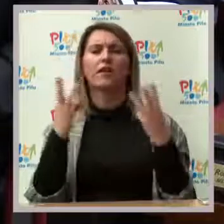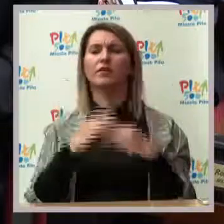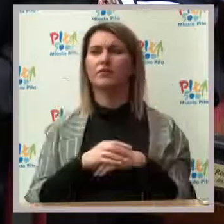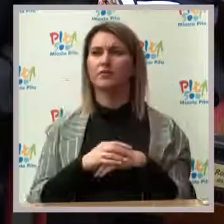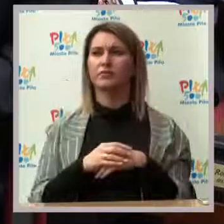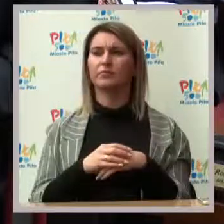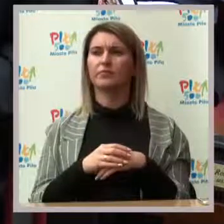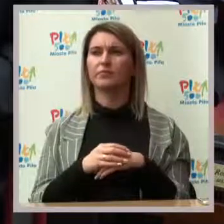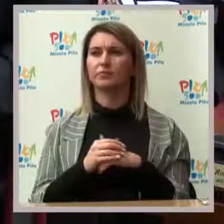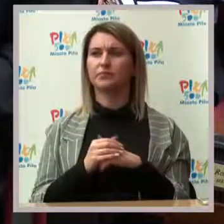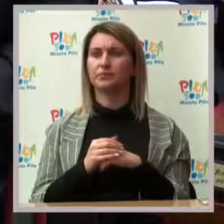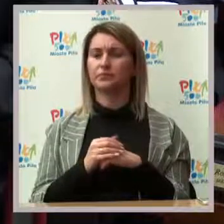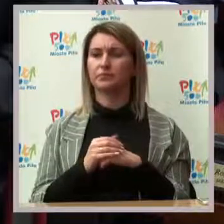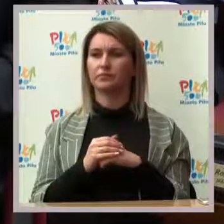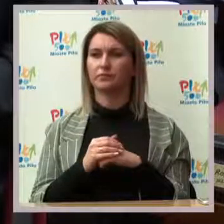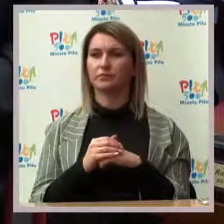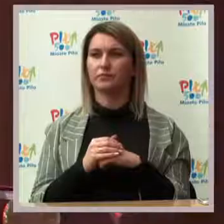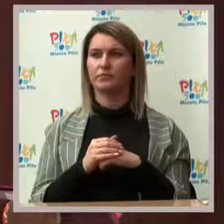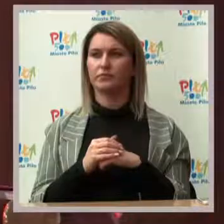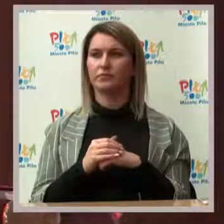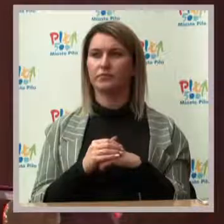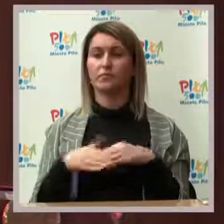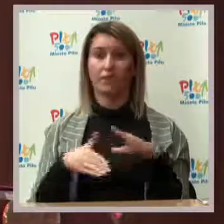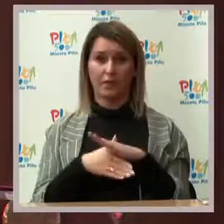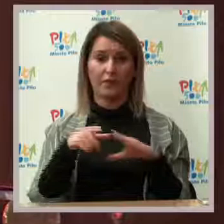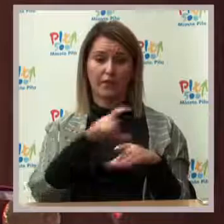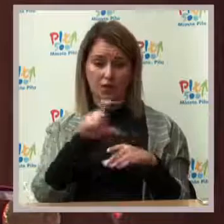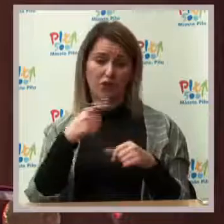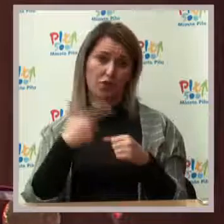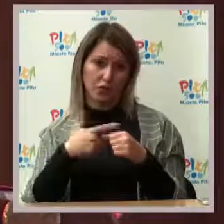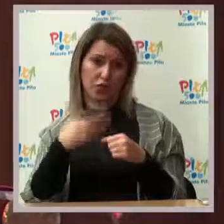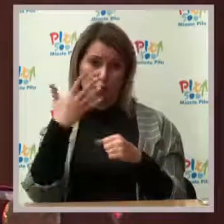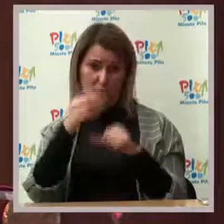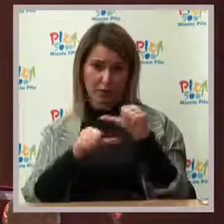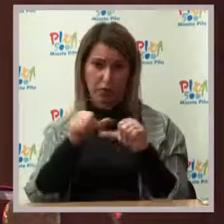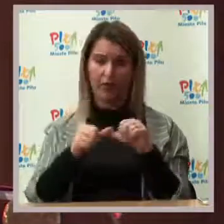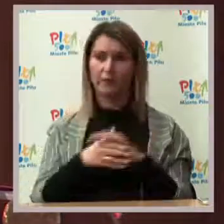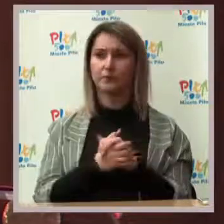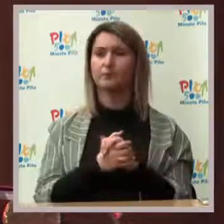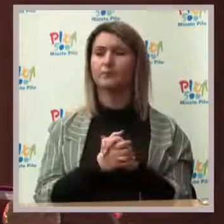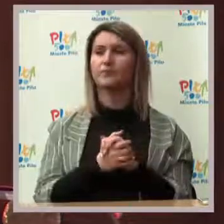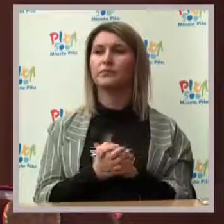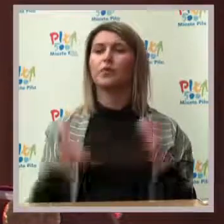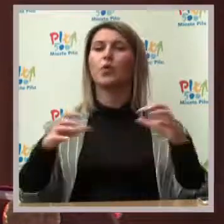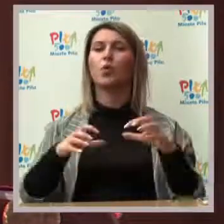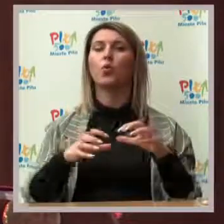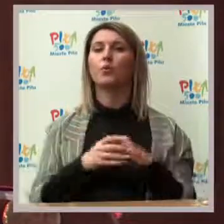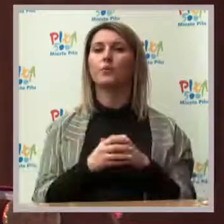okresie porównywalnym, czyli w okresie istnienia naszego klubu, czyli 25 lat, klub